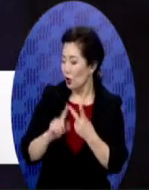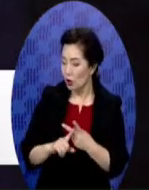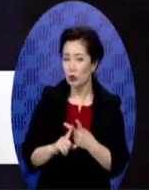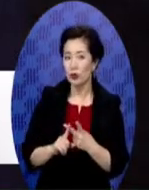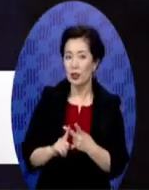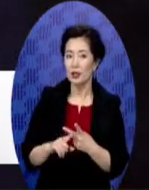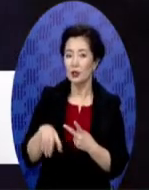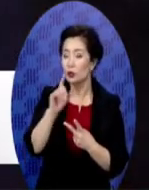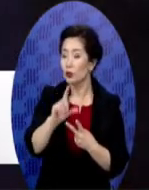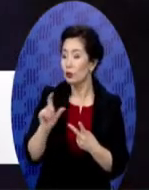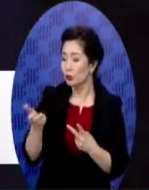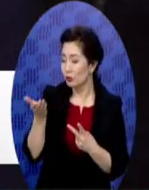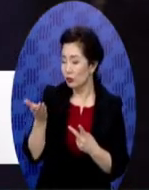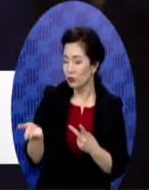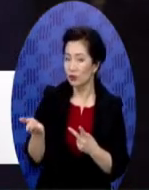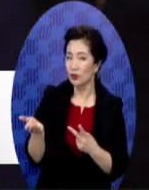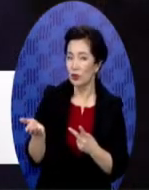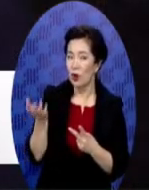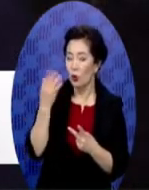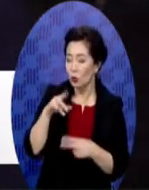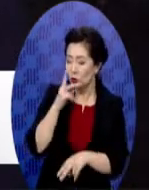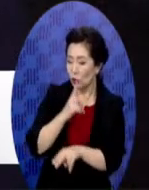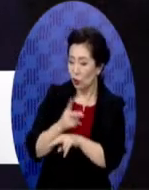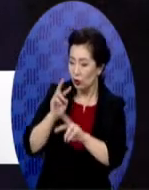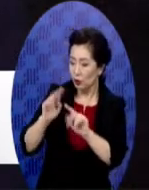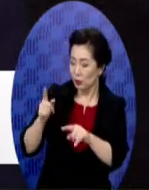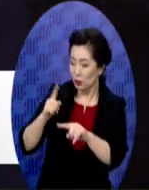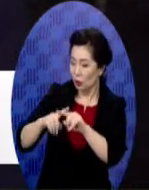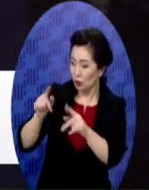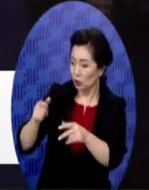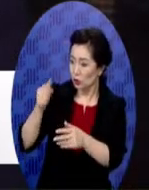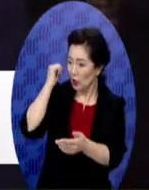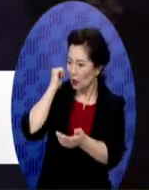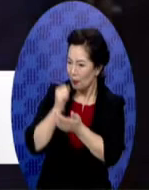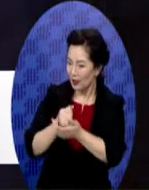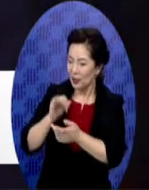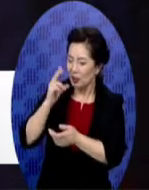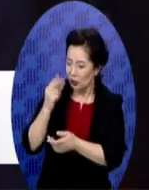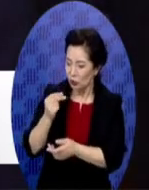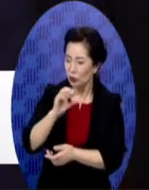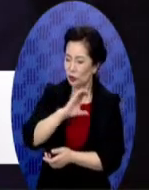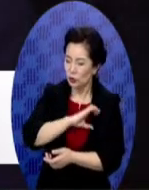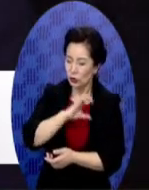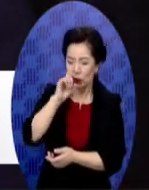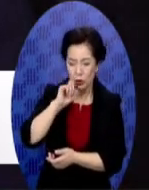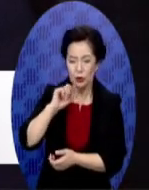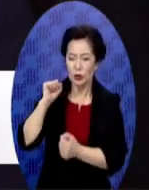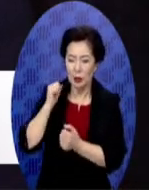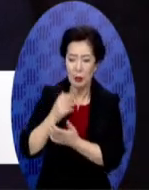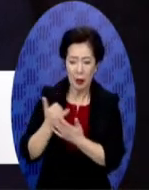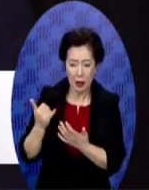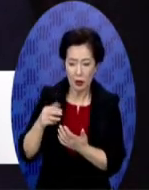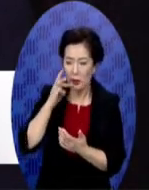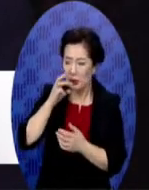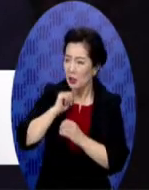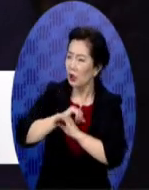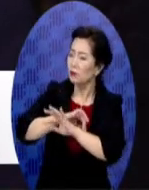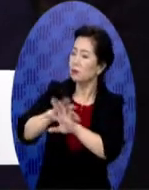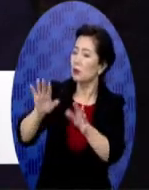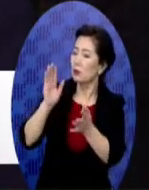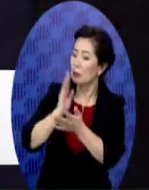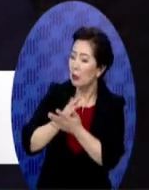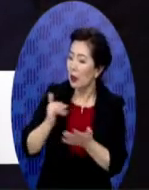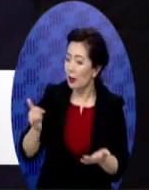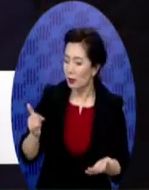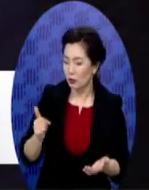Хоёрдугаарт яг иргэд маань одоо үндсэн хуулийн нэмэлт өөрчлөлтийг үнэхээр батлах чинь хүсэл зориг санаа оноо байна уу? Мэдээлэл нь өнөөдөр хүрч чадчихгүй гэдэг дээр